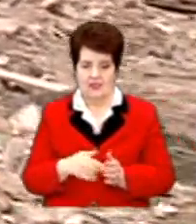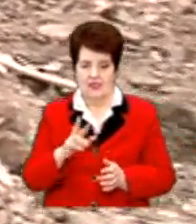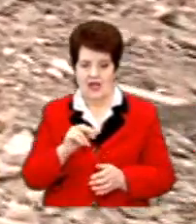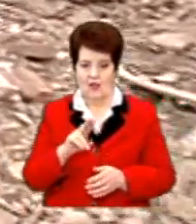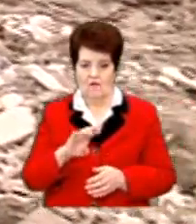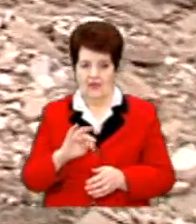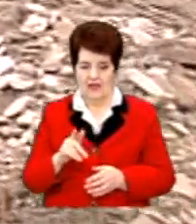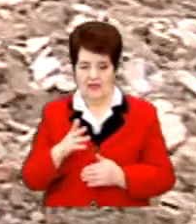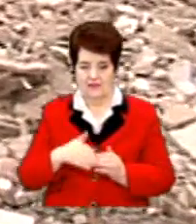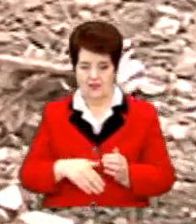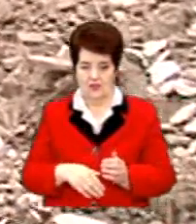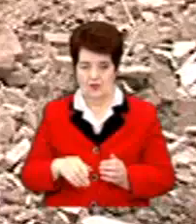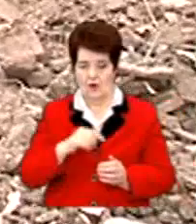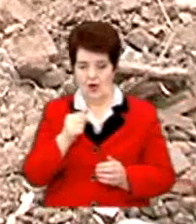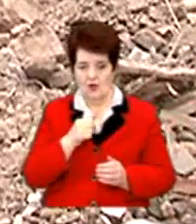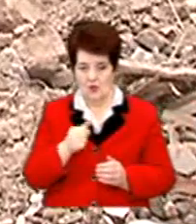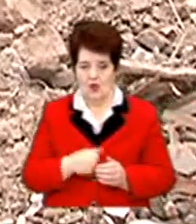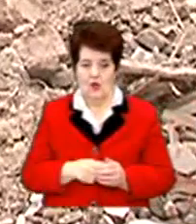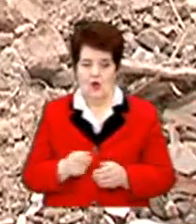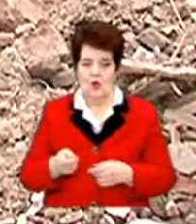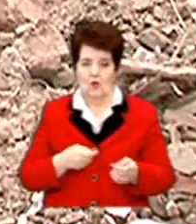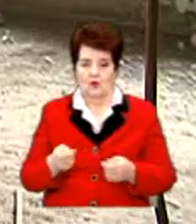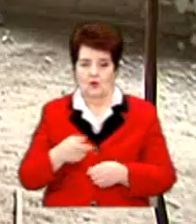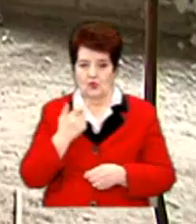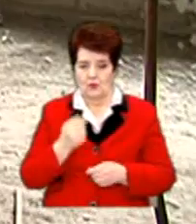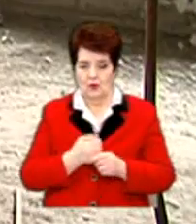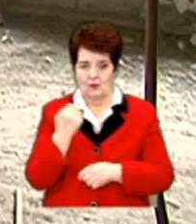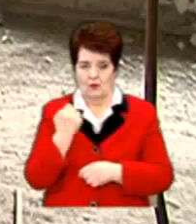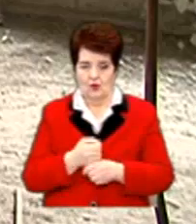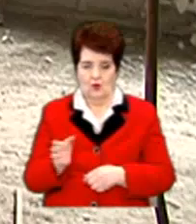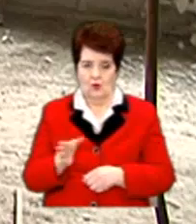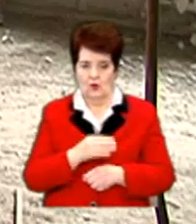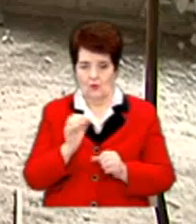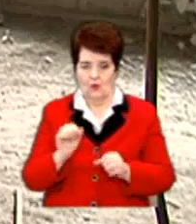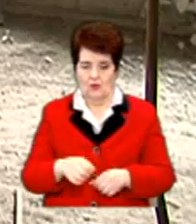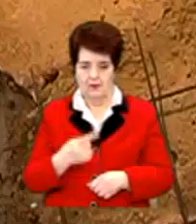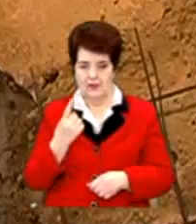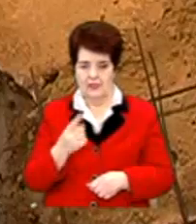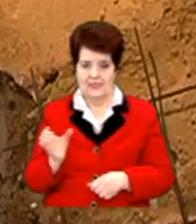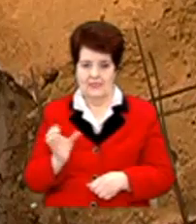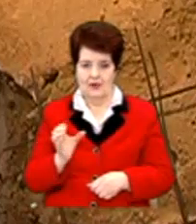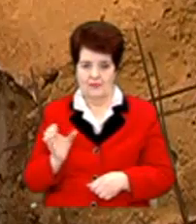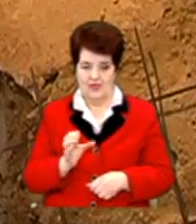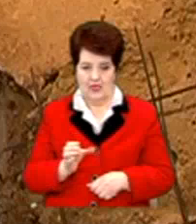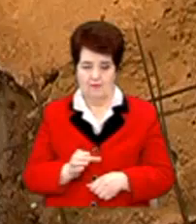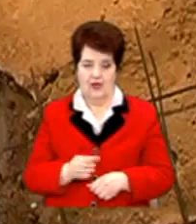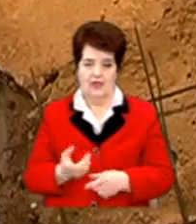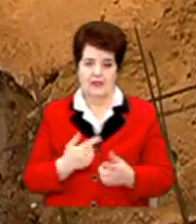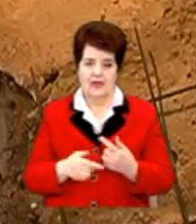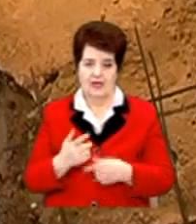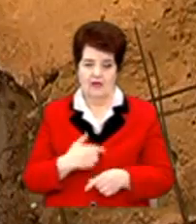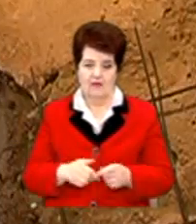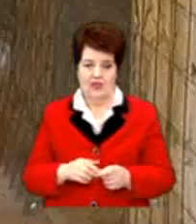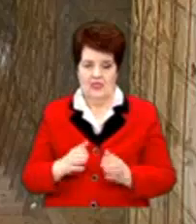la sfârșitul anului. Totuși, conducerea școlii spune că muncitorii fac tot posibilul ca pe 1 septembrie elevii să revină în